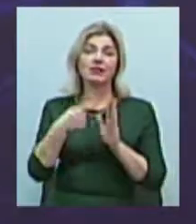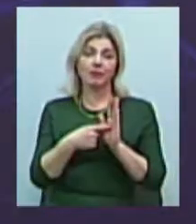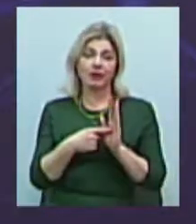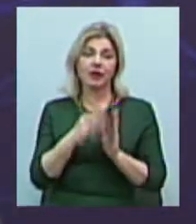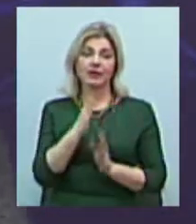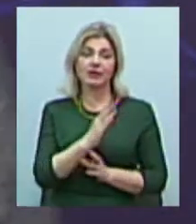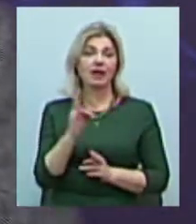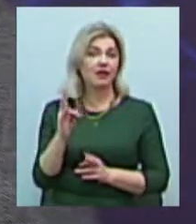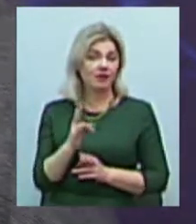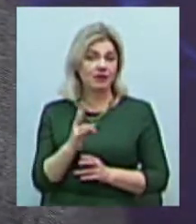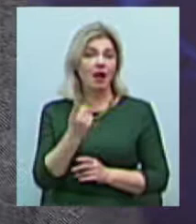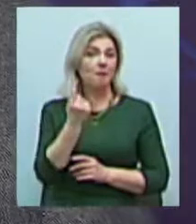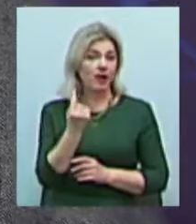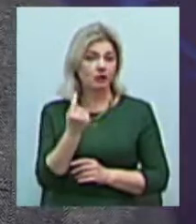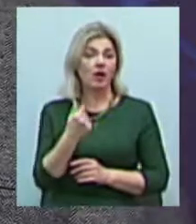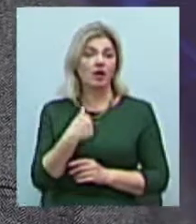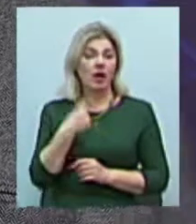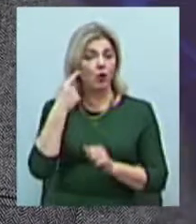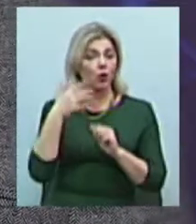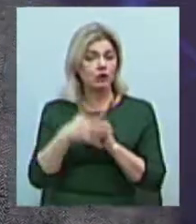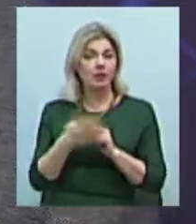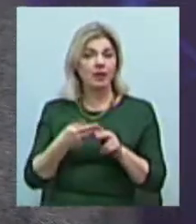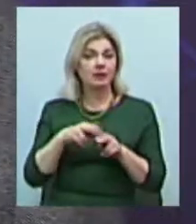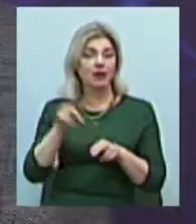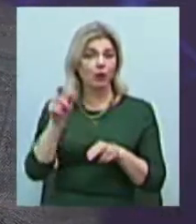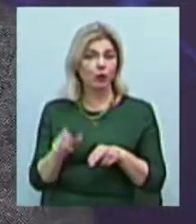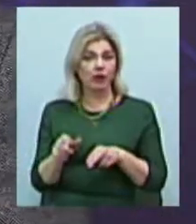Невеселого. Ну, по-перше, я так розумію, що ця людина